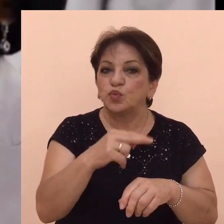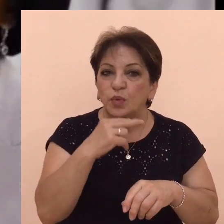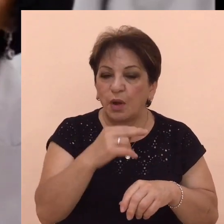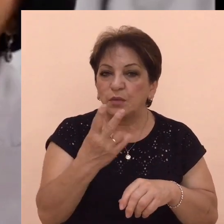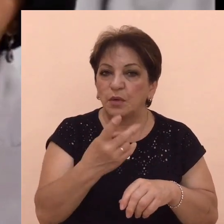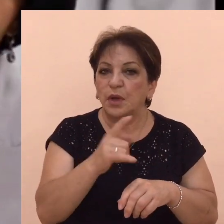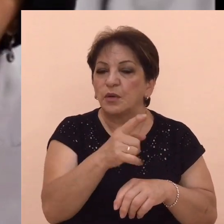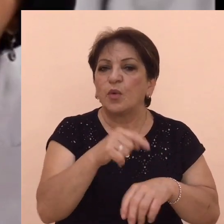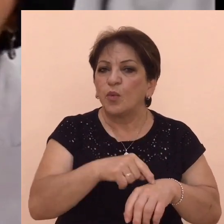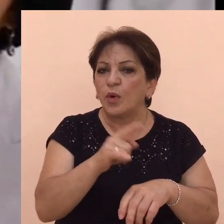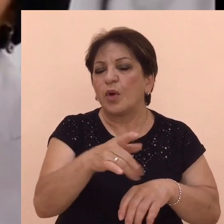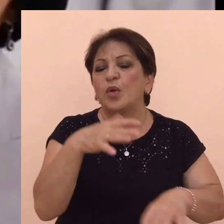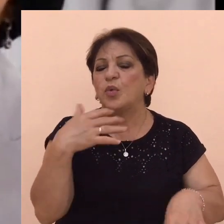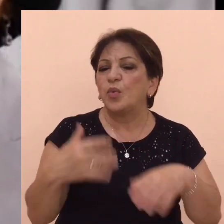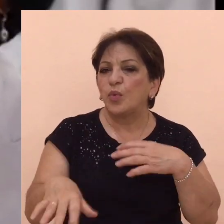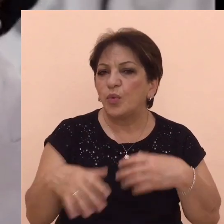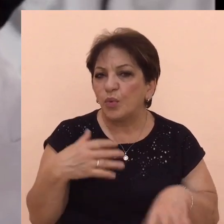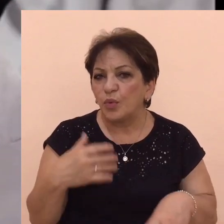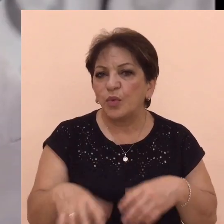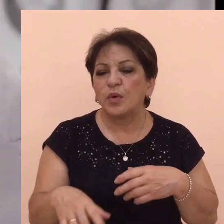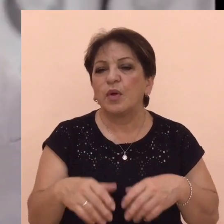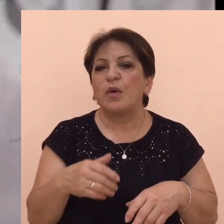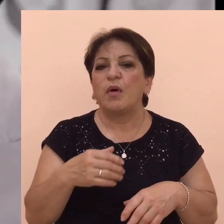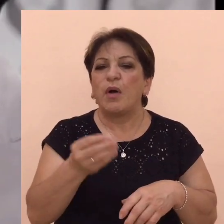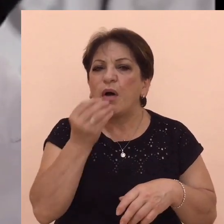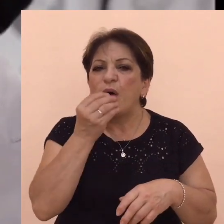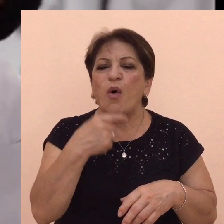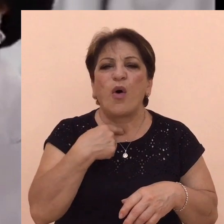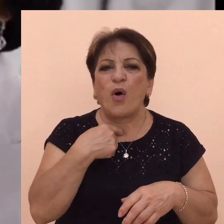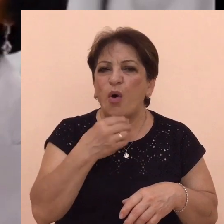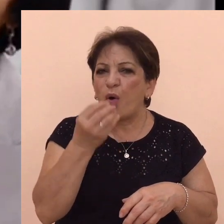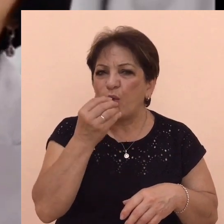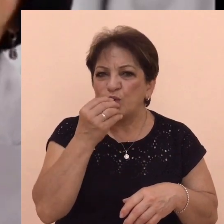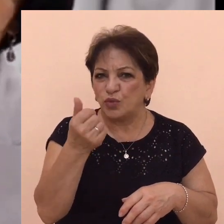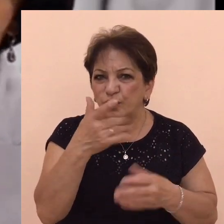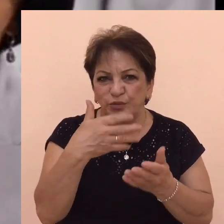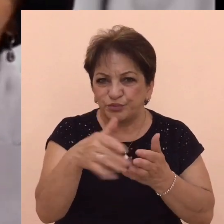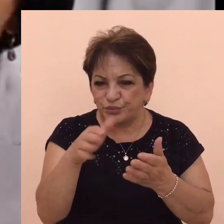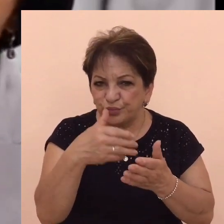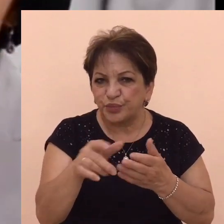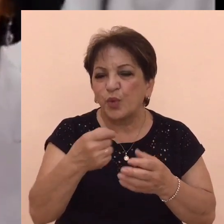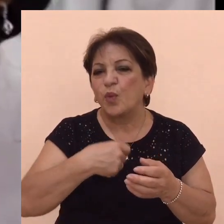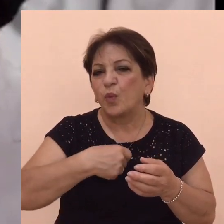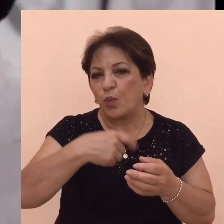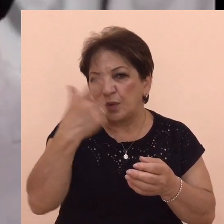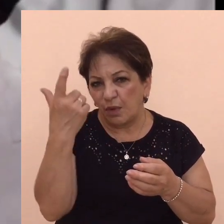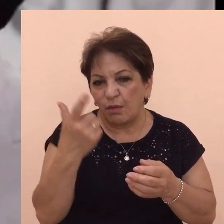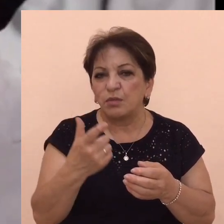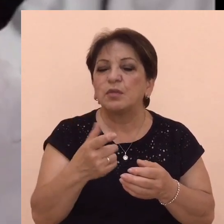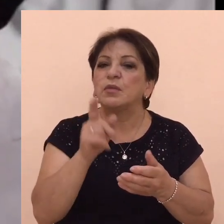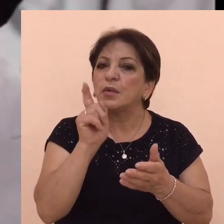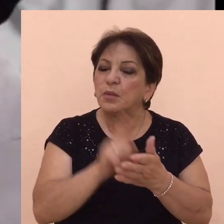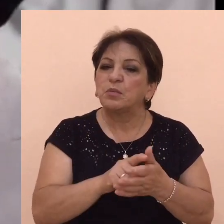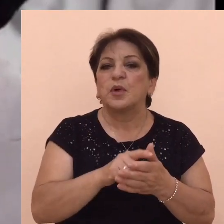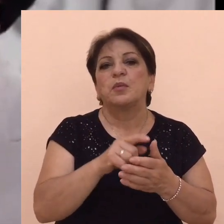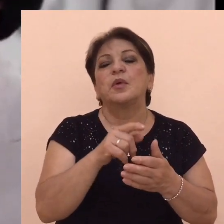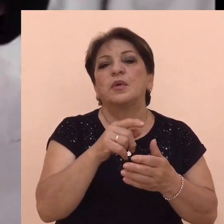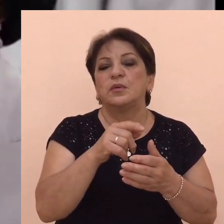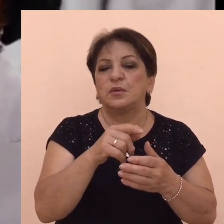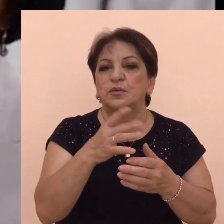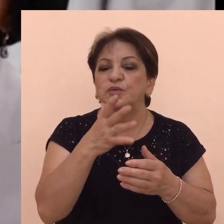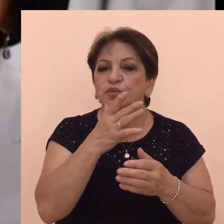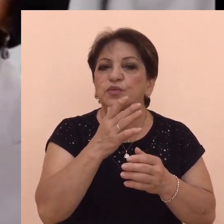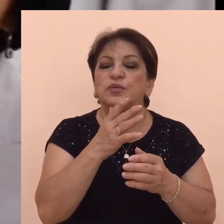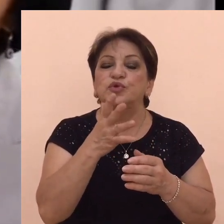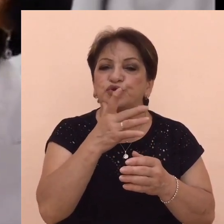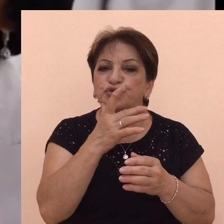երեխայի մոտ կա թուլություն, ախորժակի անկում, ինչ-որ չափով նաև գունատություն, ցանկալի է, որ նա ժամանակին